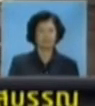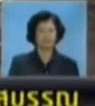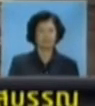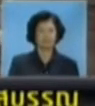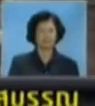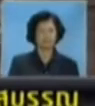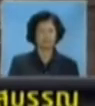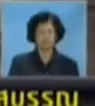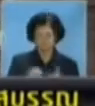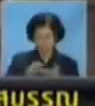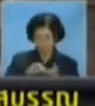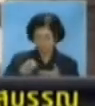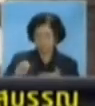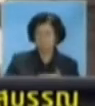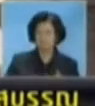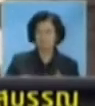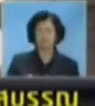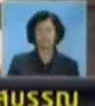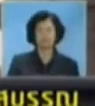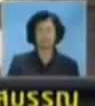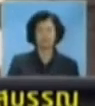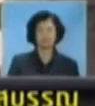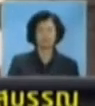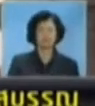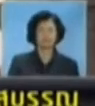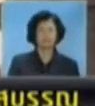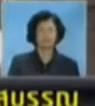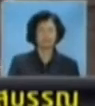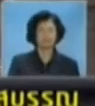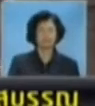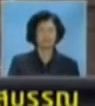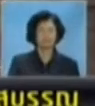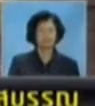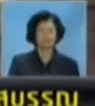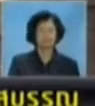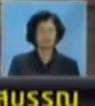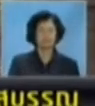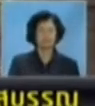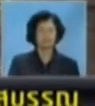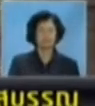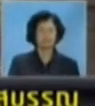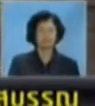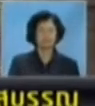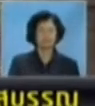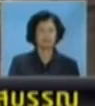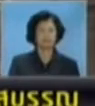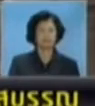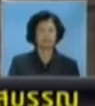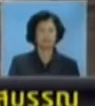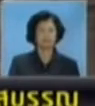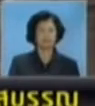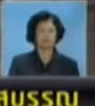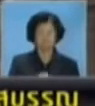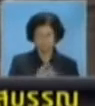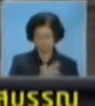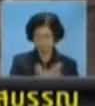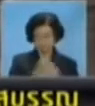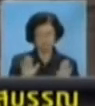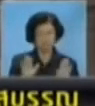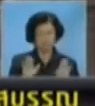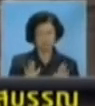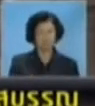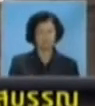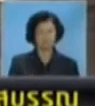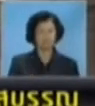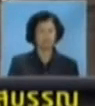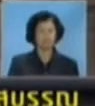ครับว่าเสียงที่มีการถอดถอนคุณสุเทพในครั้งนี้มีเพียง40เสียงเท่านั้นถือว่าน้อยกว่